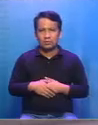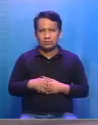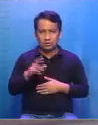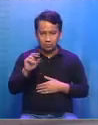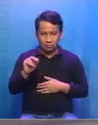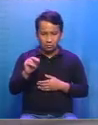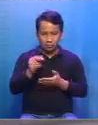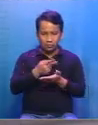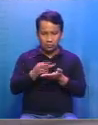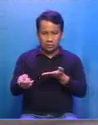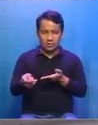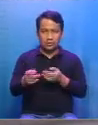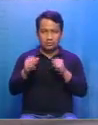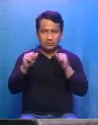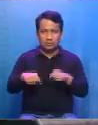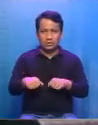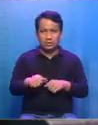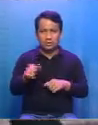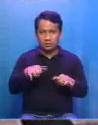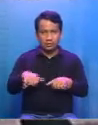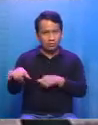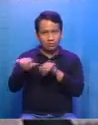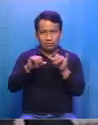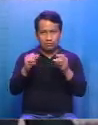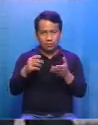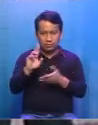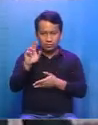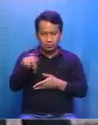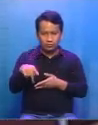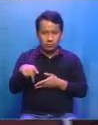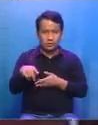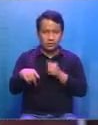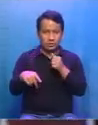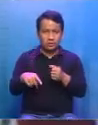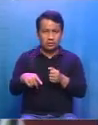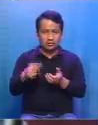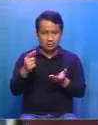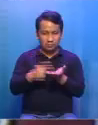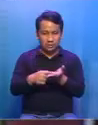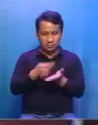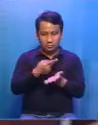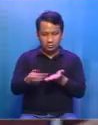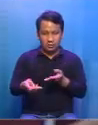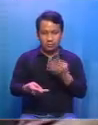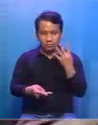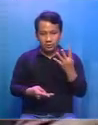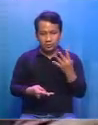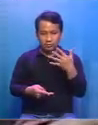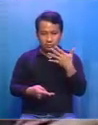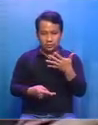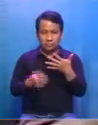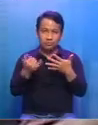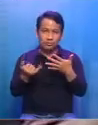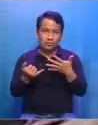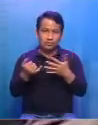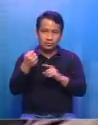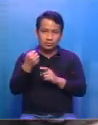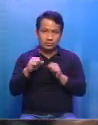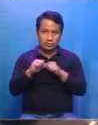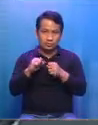no-fail policy. Ibig sabihin yan, walang UP student ang makakuha ng gradong 4 o 5 ngayong